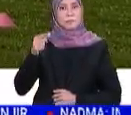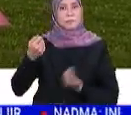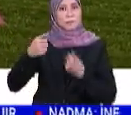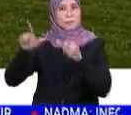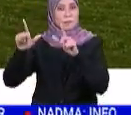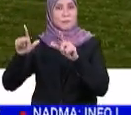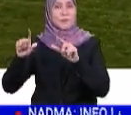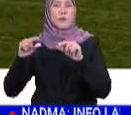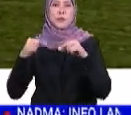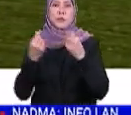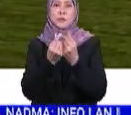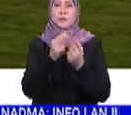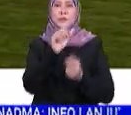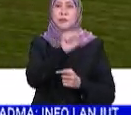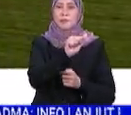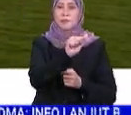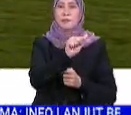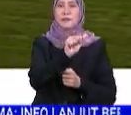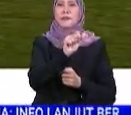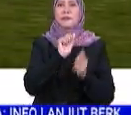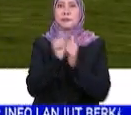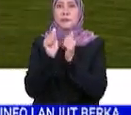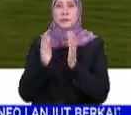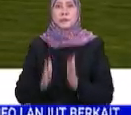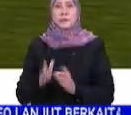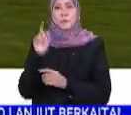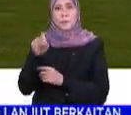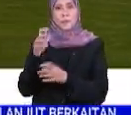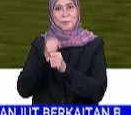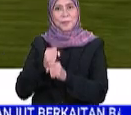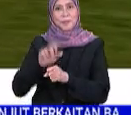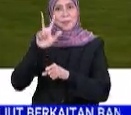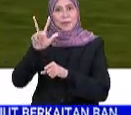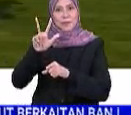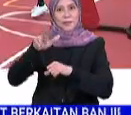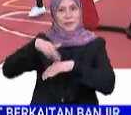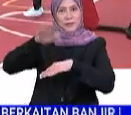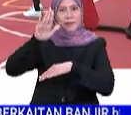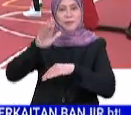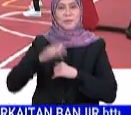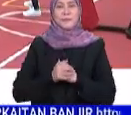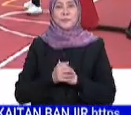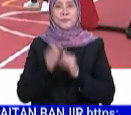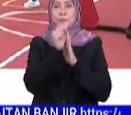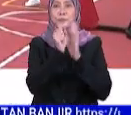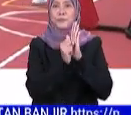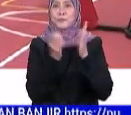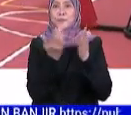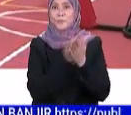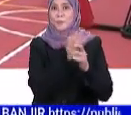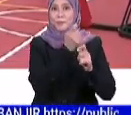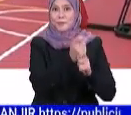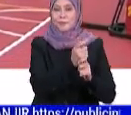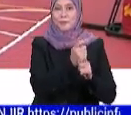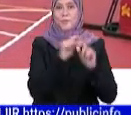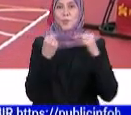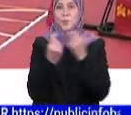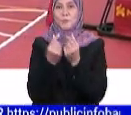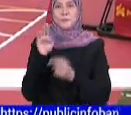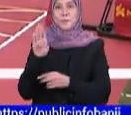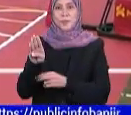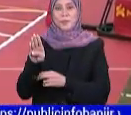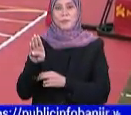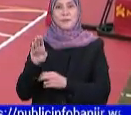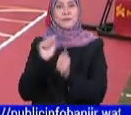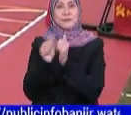kategori A masih sama, iaitu atlet perlu berada di kedudukan 3 teratas. Manakala syarat baru ditetapkan bagi kategori B